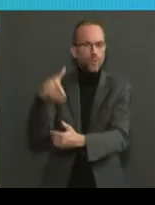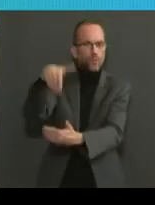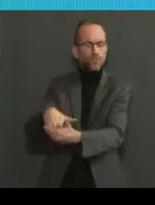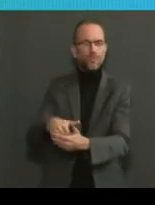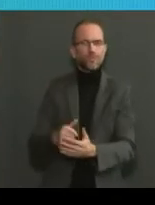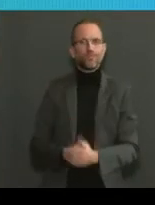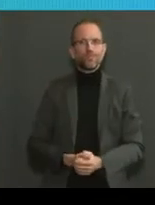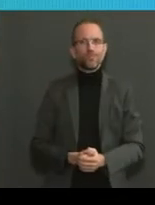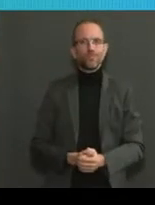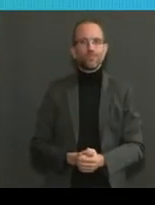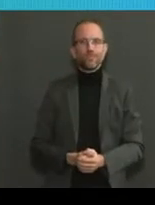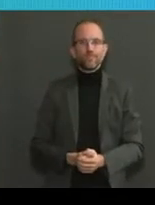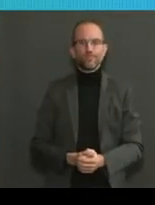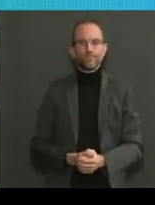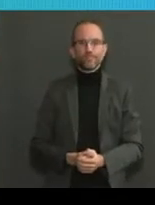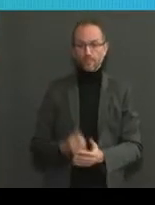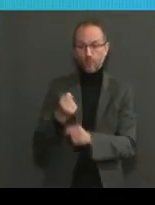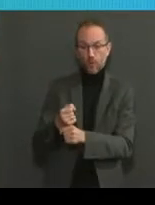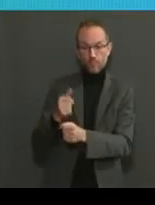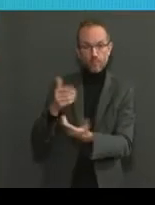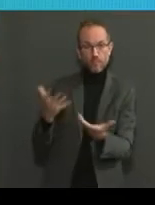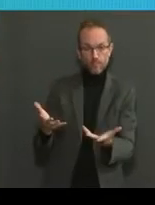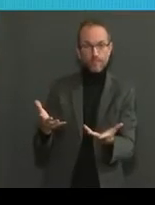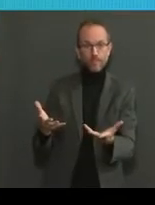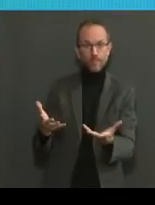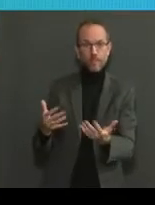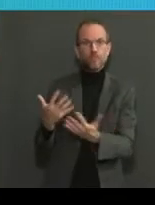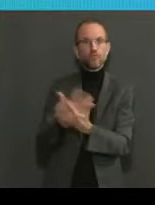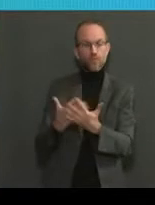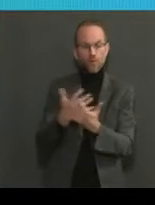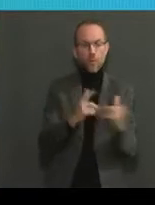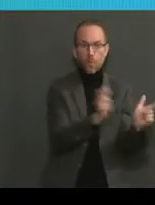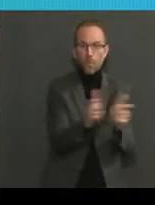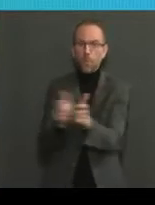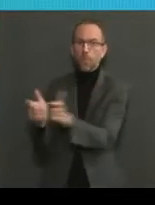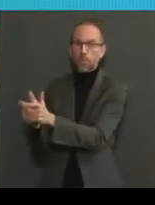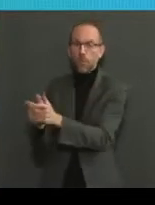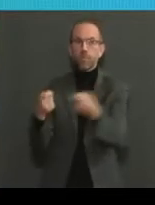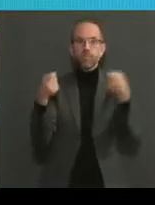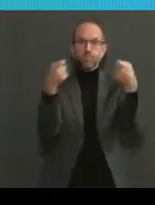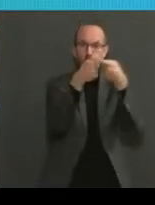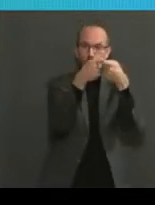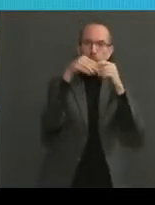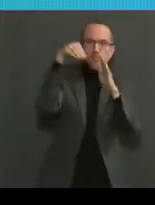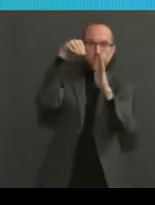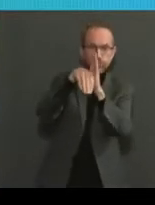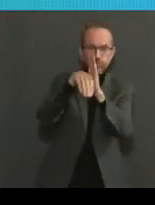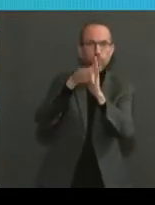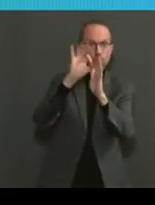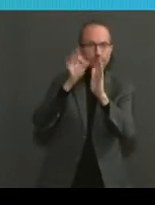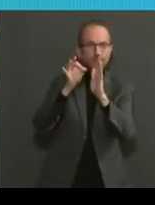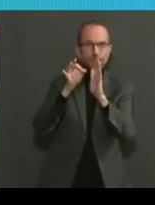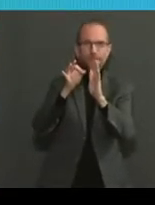Le nombre d'infections dans les maisons de repos continue de baisser à Bruxelles, mais augmente légèrement